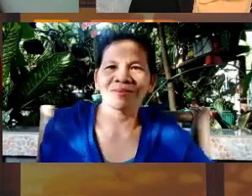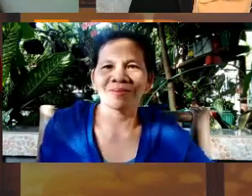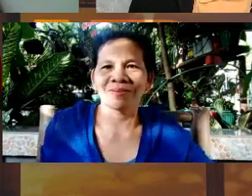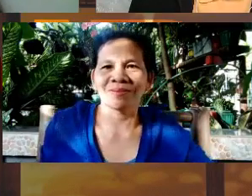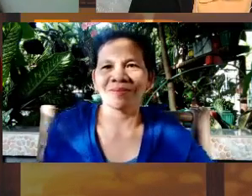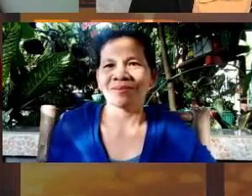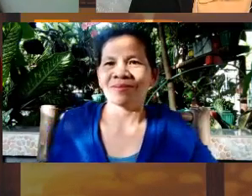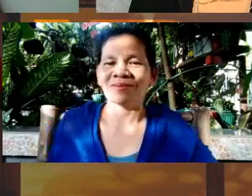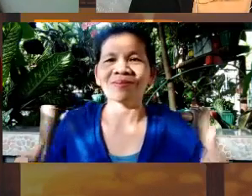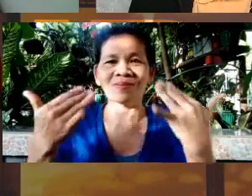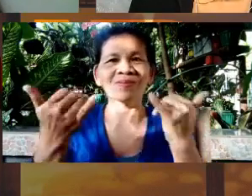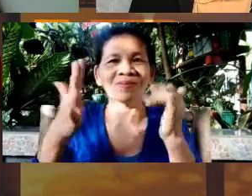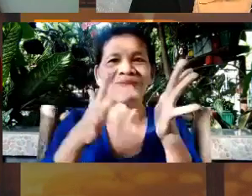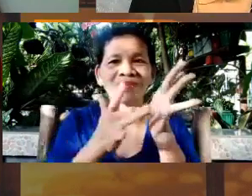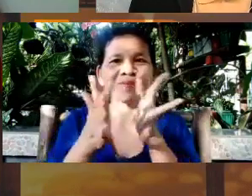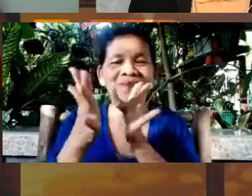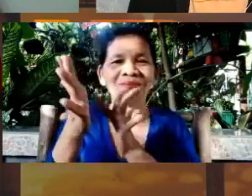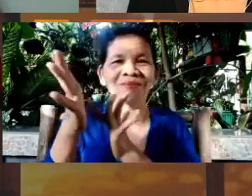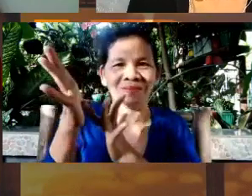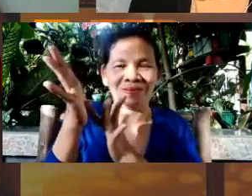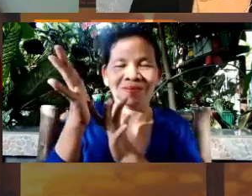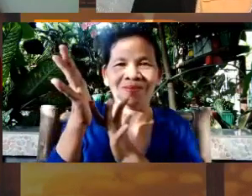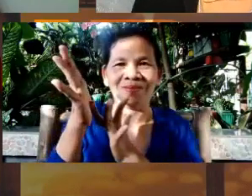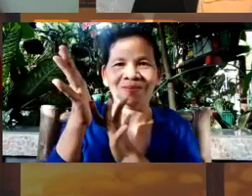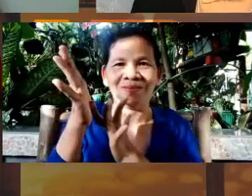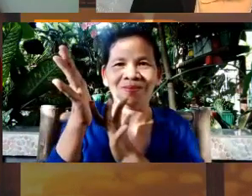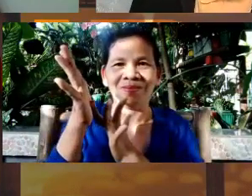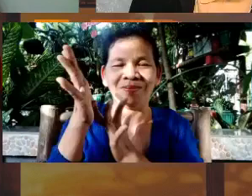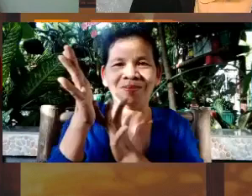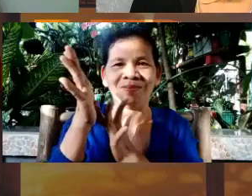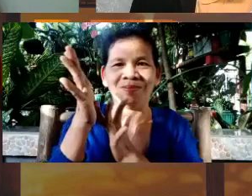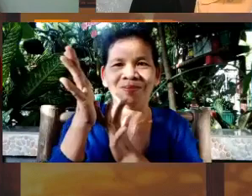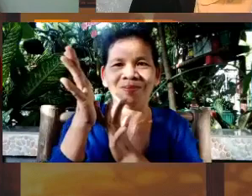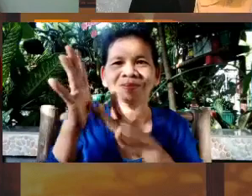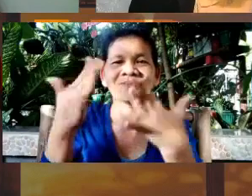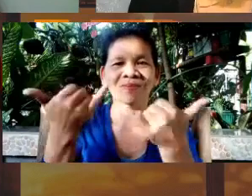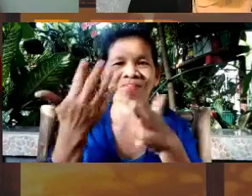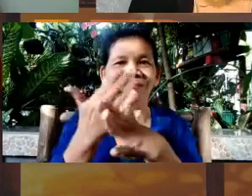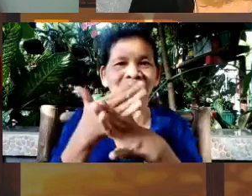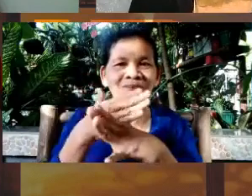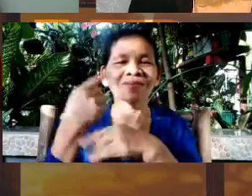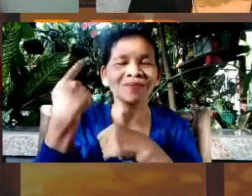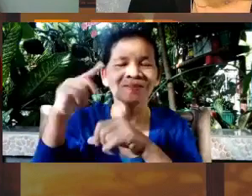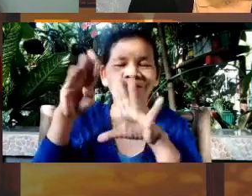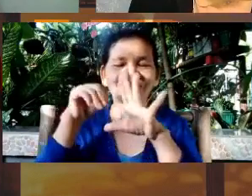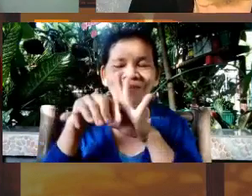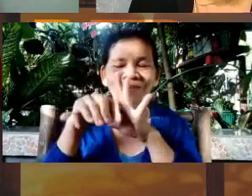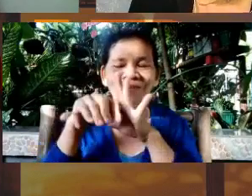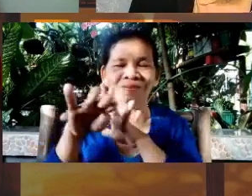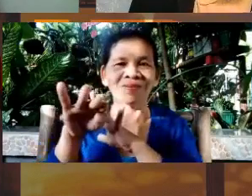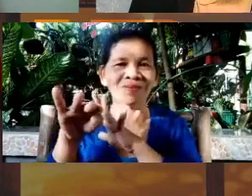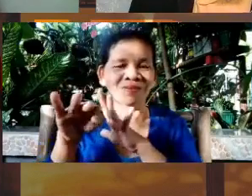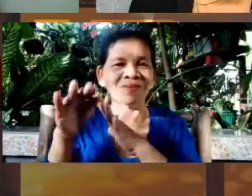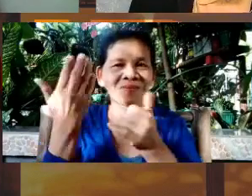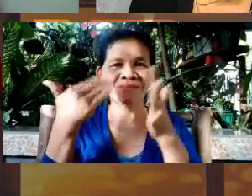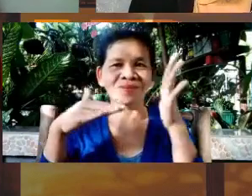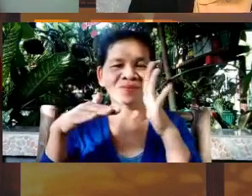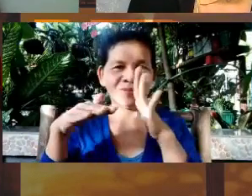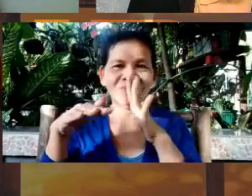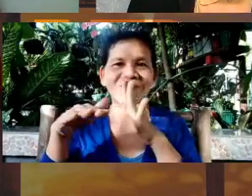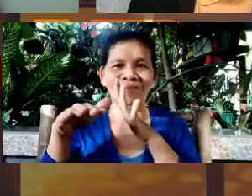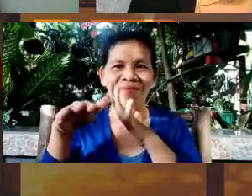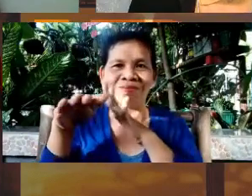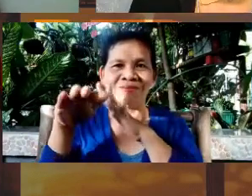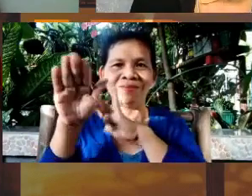magpapakumbaba at tatanggap ng pagpapatawad ng ating Panginoong Hesukristo. Kaya